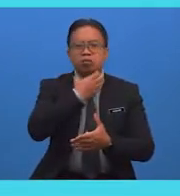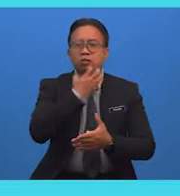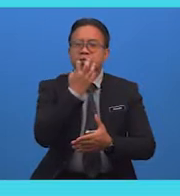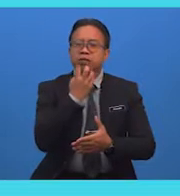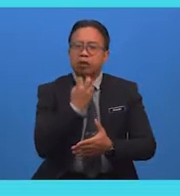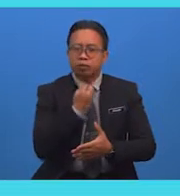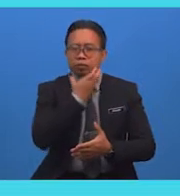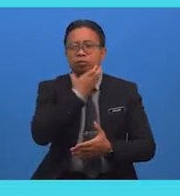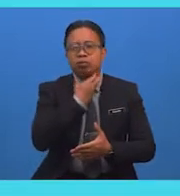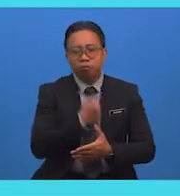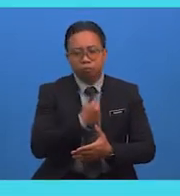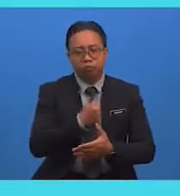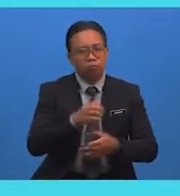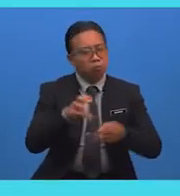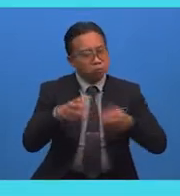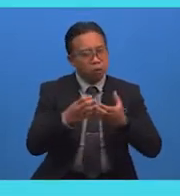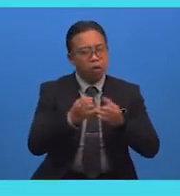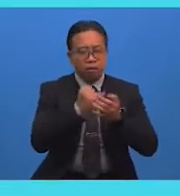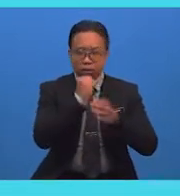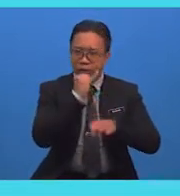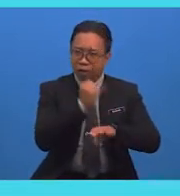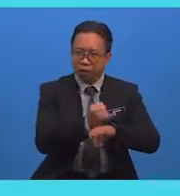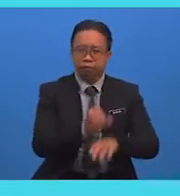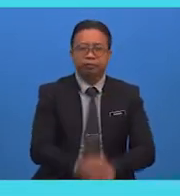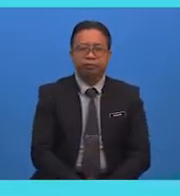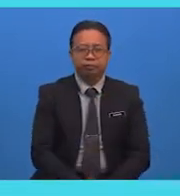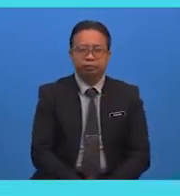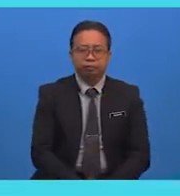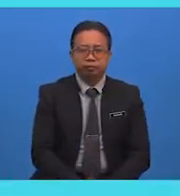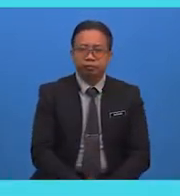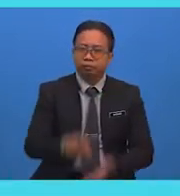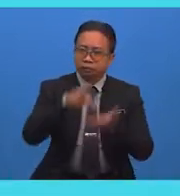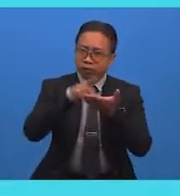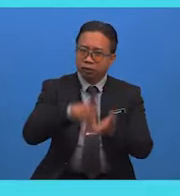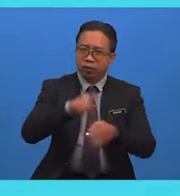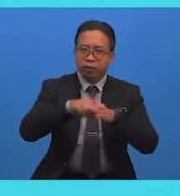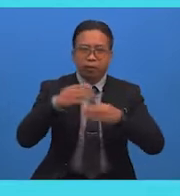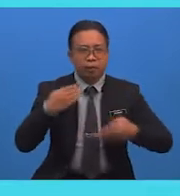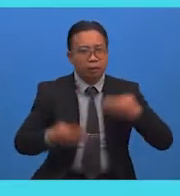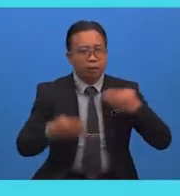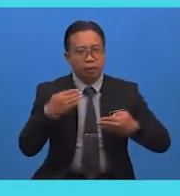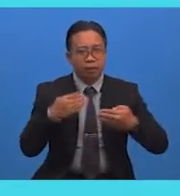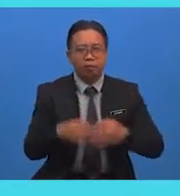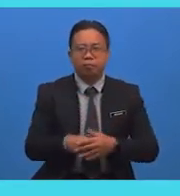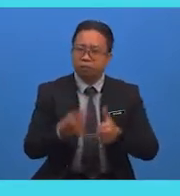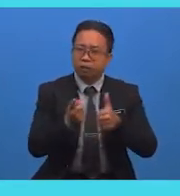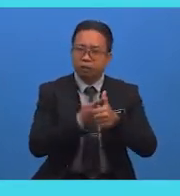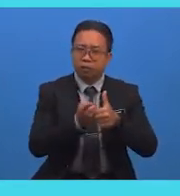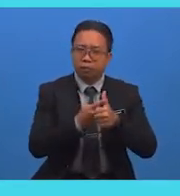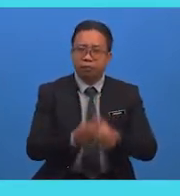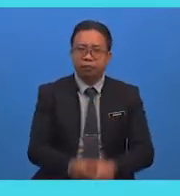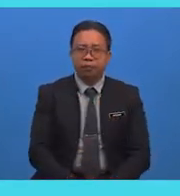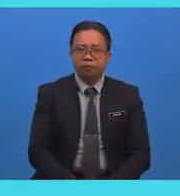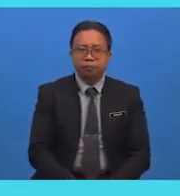mendorong melakukan kejahatan dan kemaksiatan. Kesan kepada jasmani pula ialah, yang